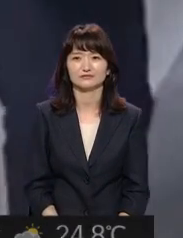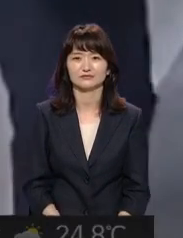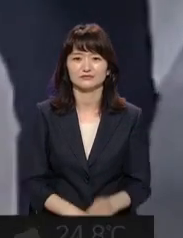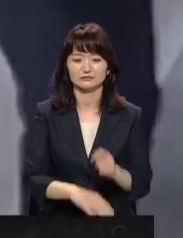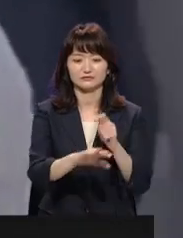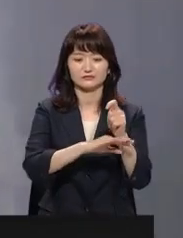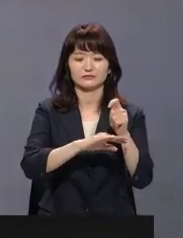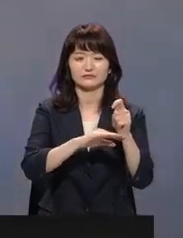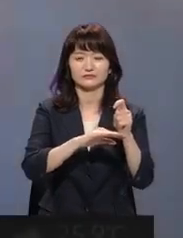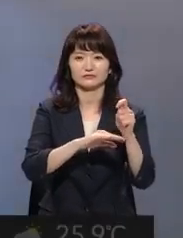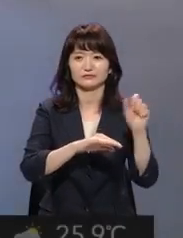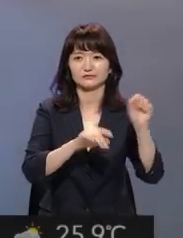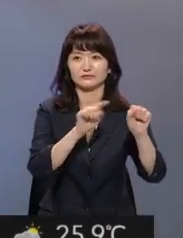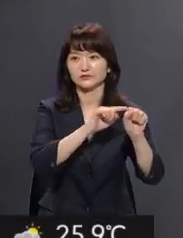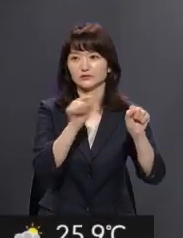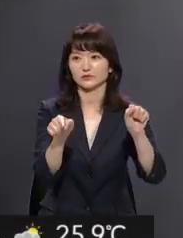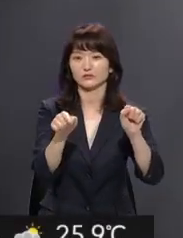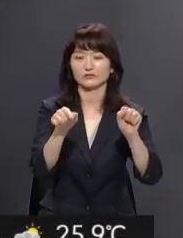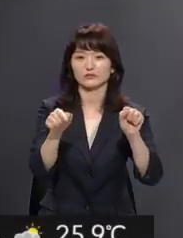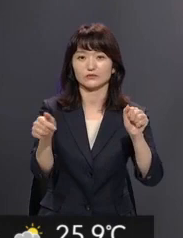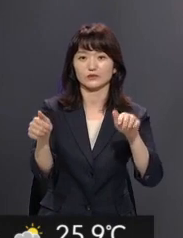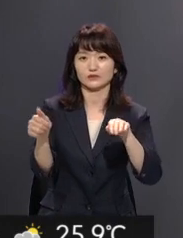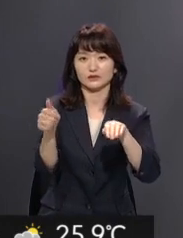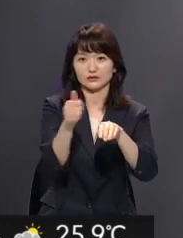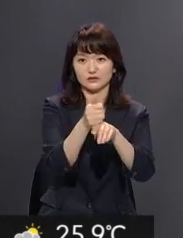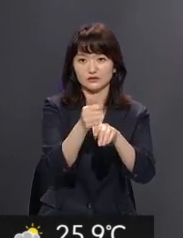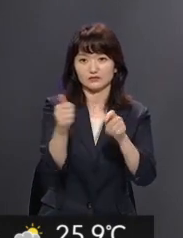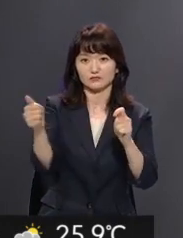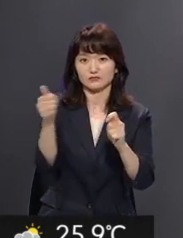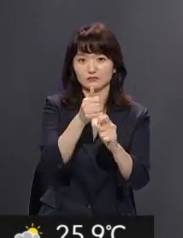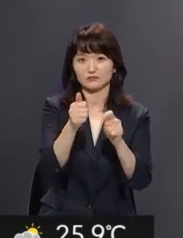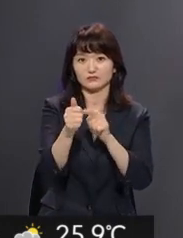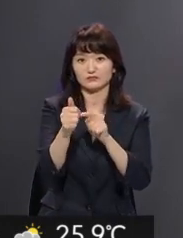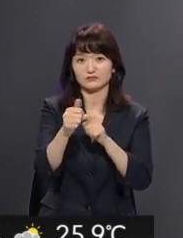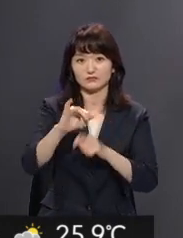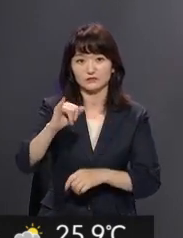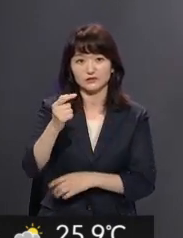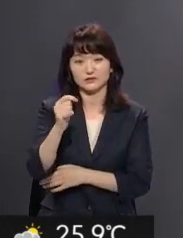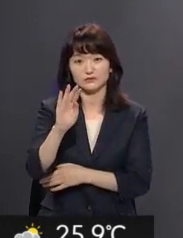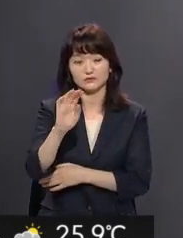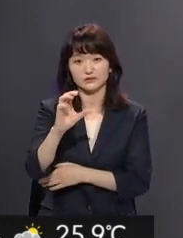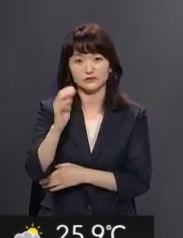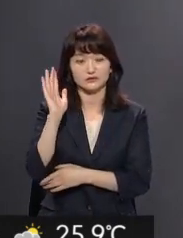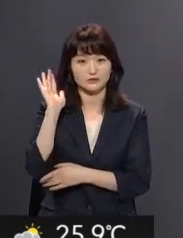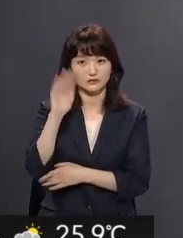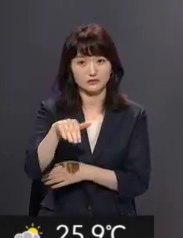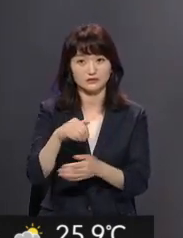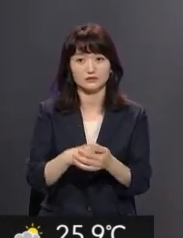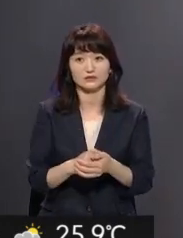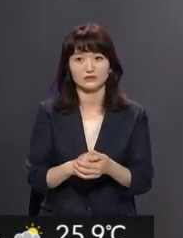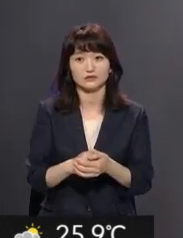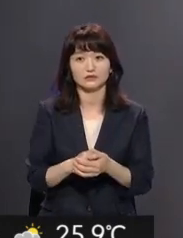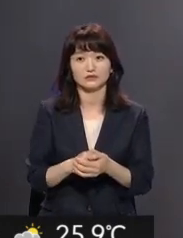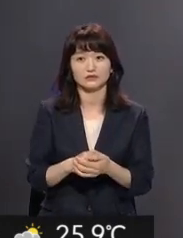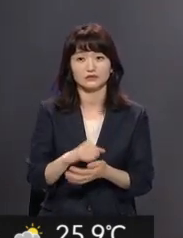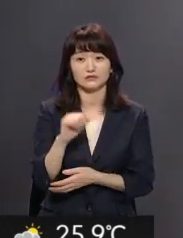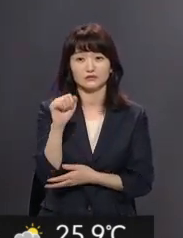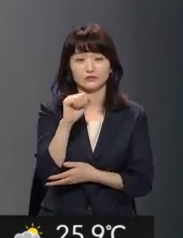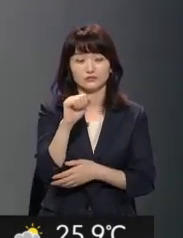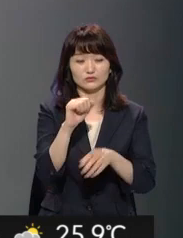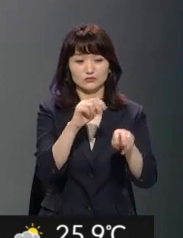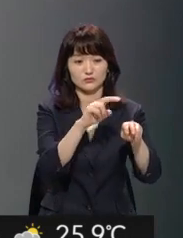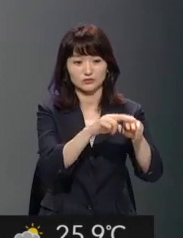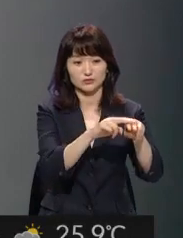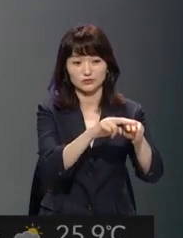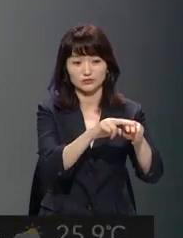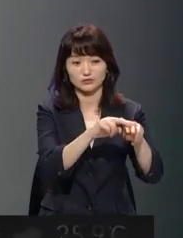택시 조수석에 타는 저 남성. JTBC 갑시다 하더니 운전석과 조수석 사이에 있는 저 콘솔 박스에 본인